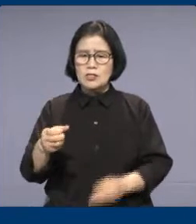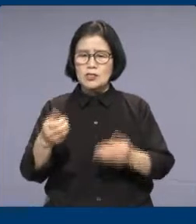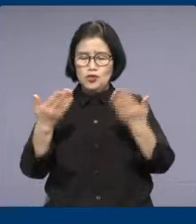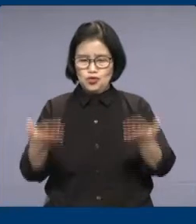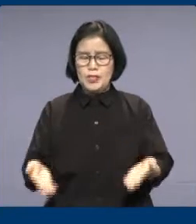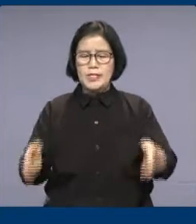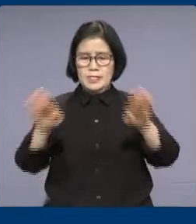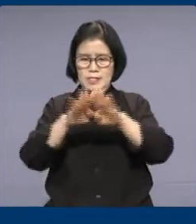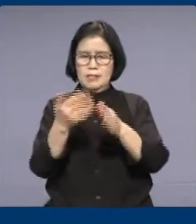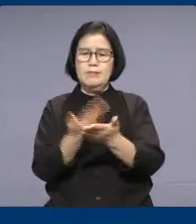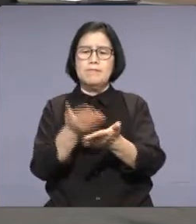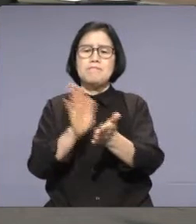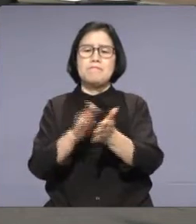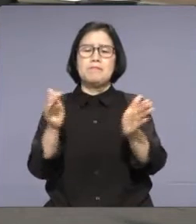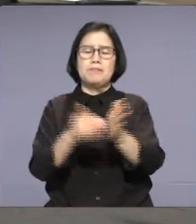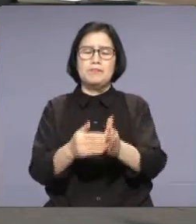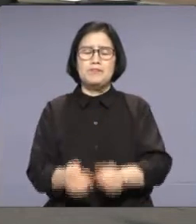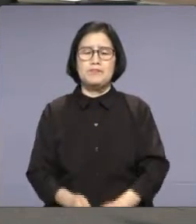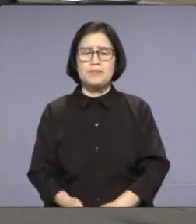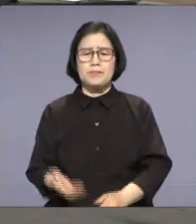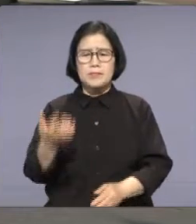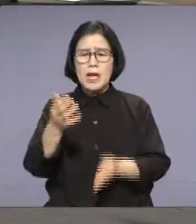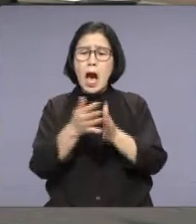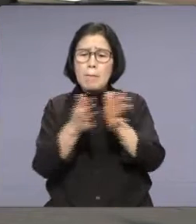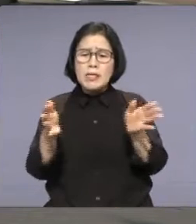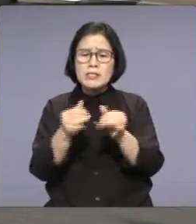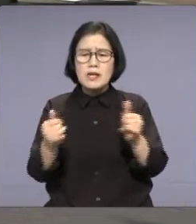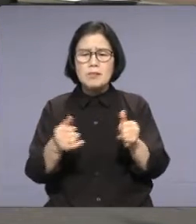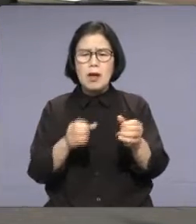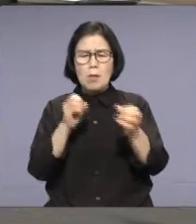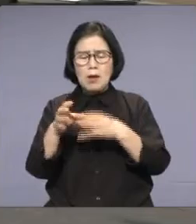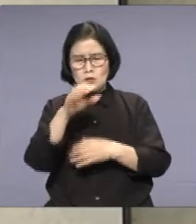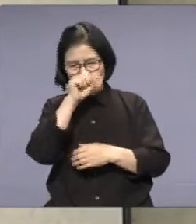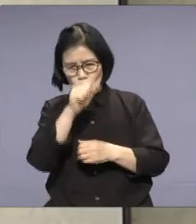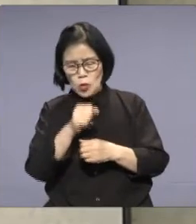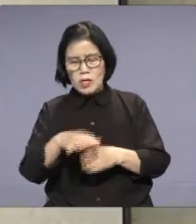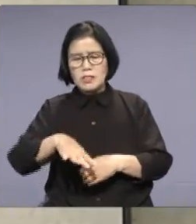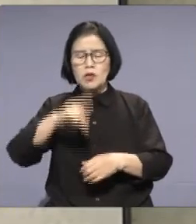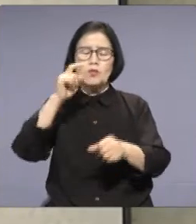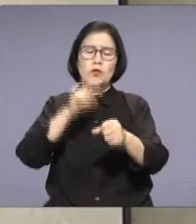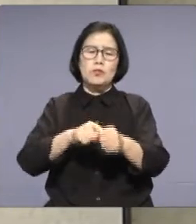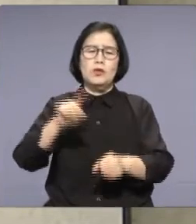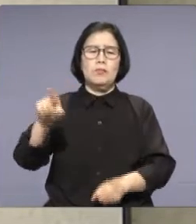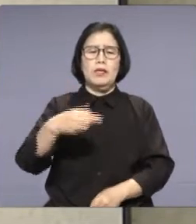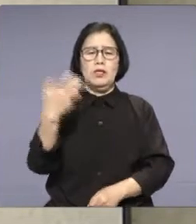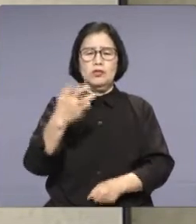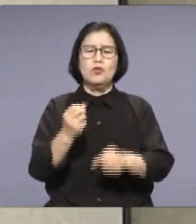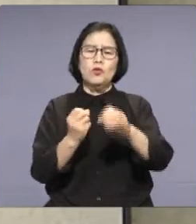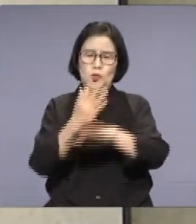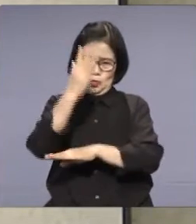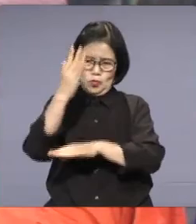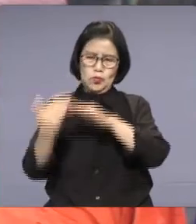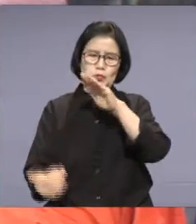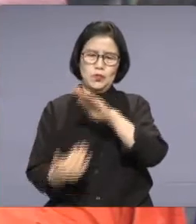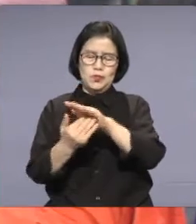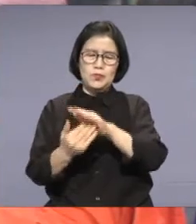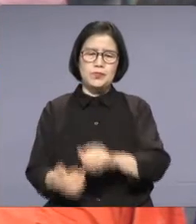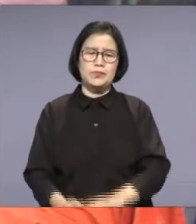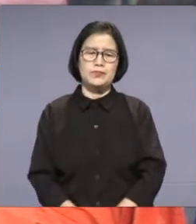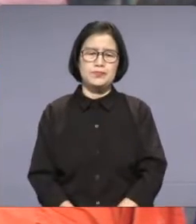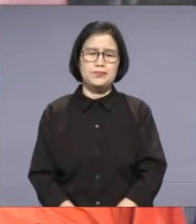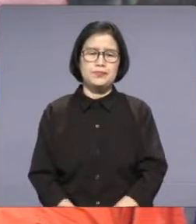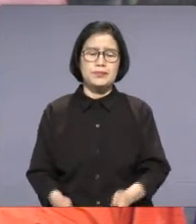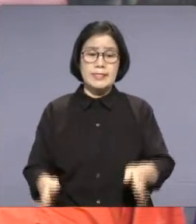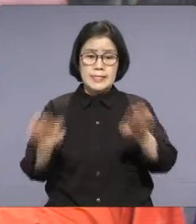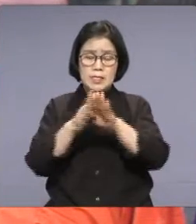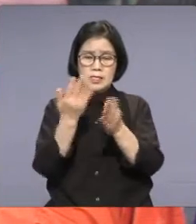휴게시설이 개선됐습니다. 입주민들의 반응이 좋아 당초 목표 180곳을 초과 달성했습니다. 시설 개선을